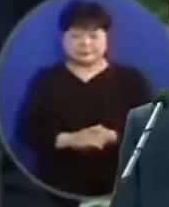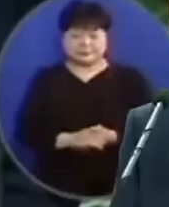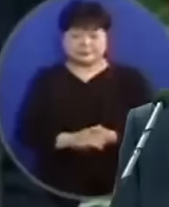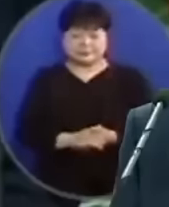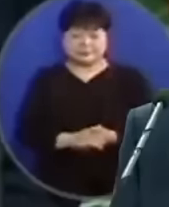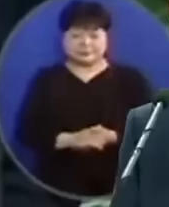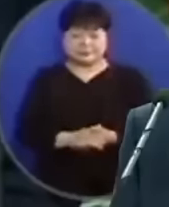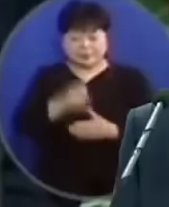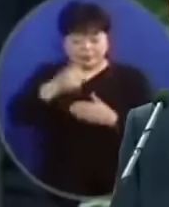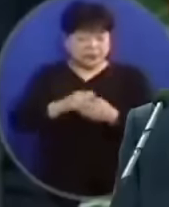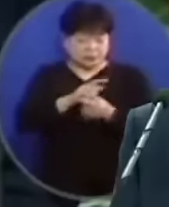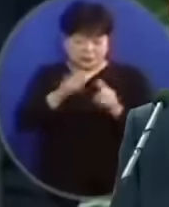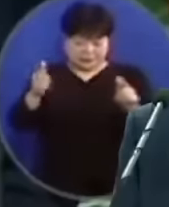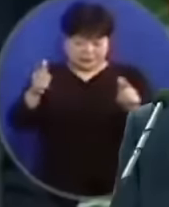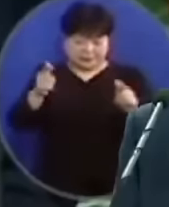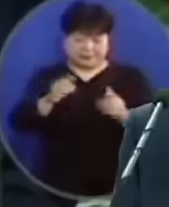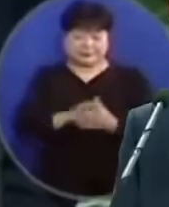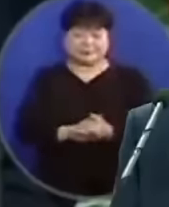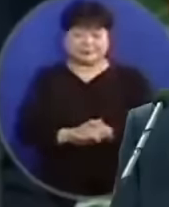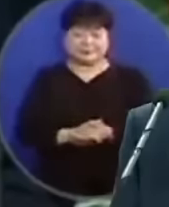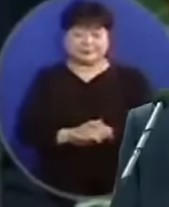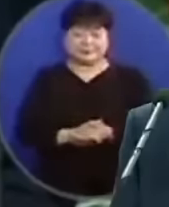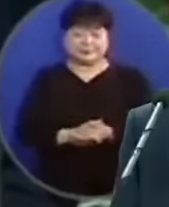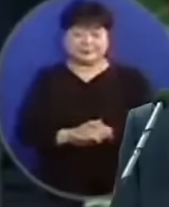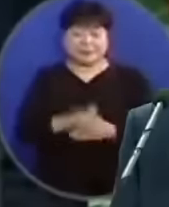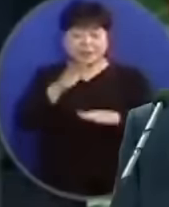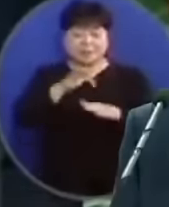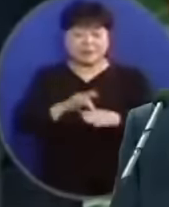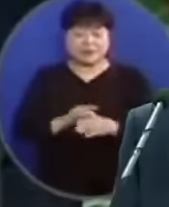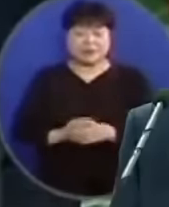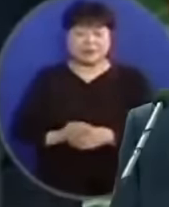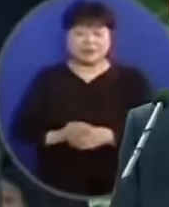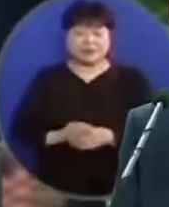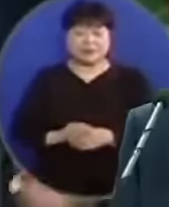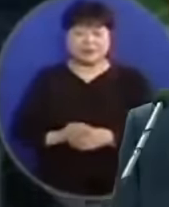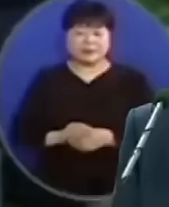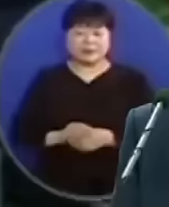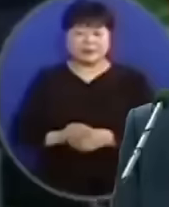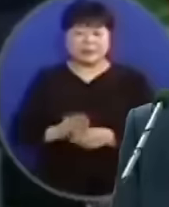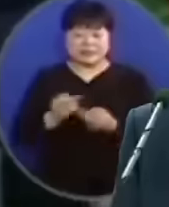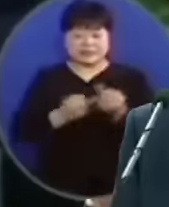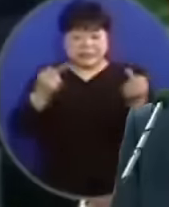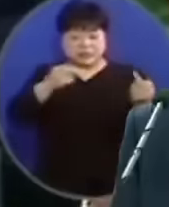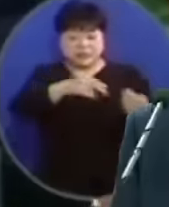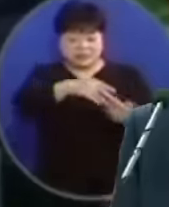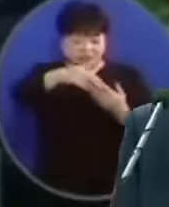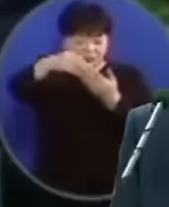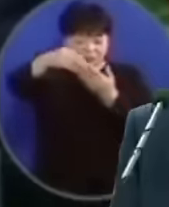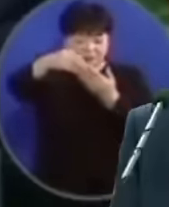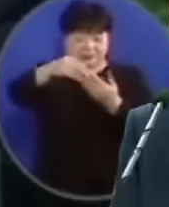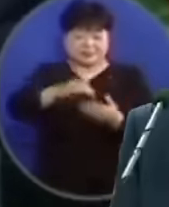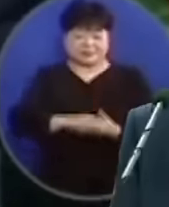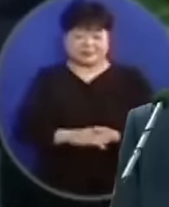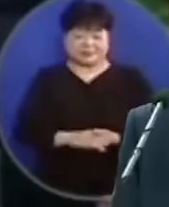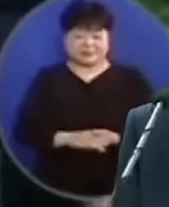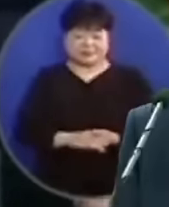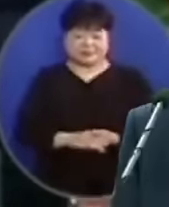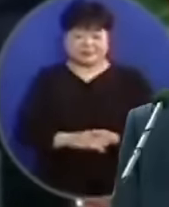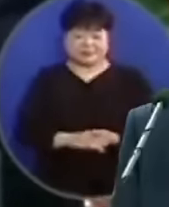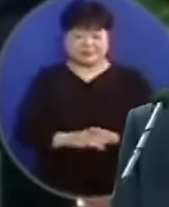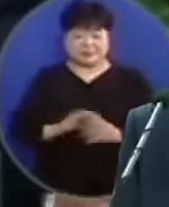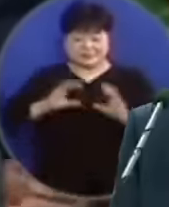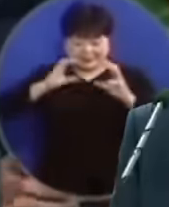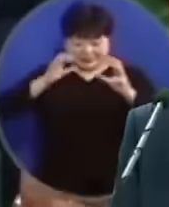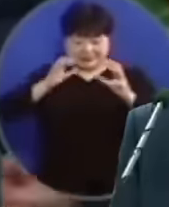그게 빠져들어가지 않았었습니다. 그러자 마귀가 천하 만국과 그 영광을 높은 산 위에 데려가서 보였습니다. 온